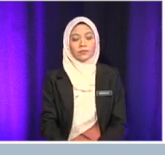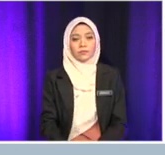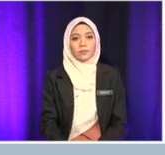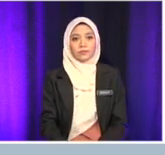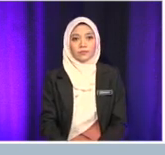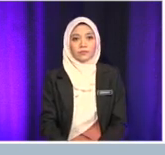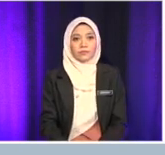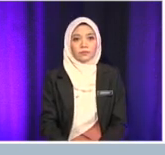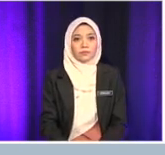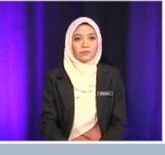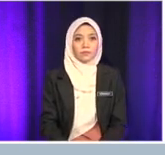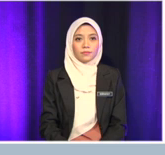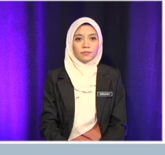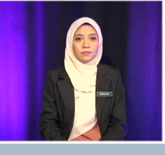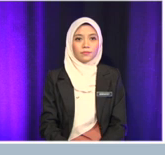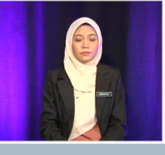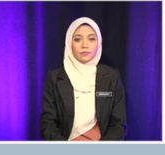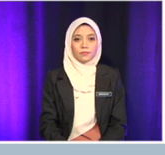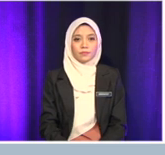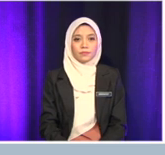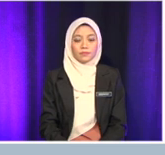jam di atas